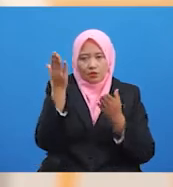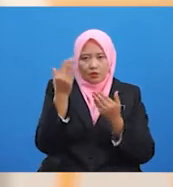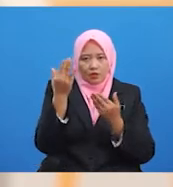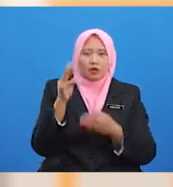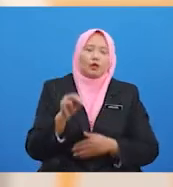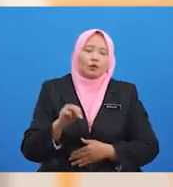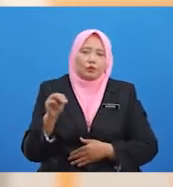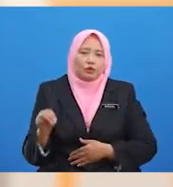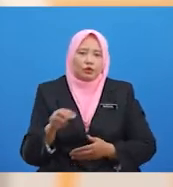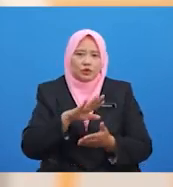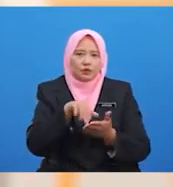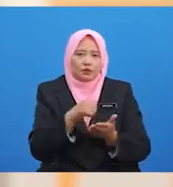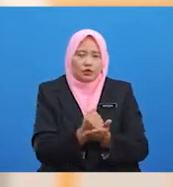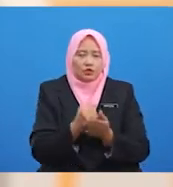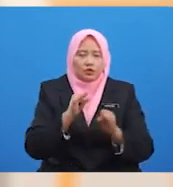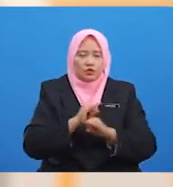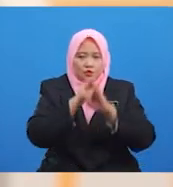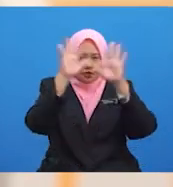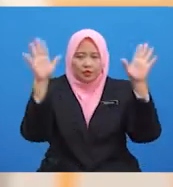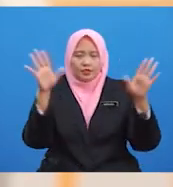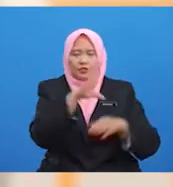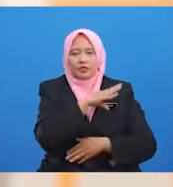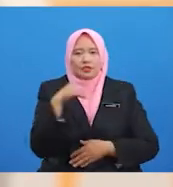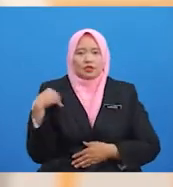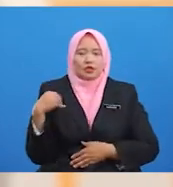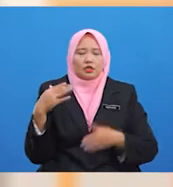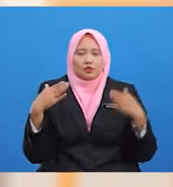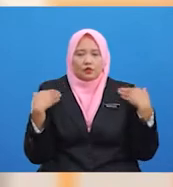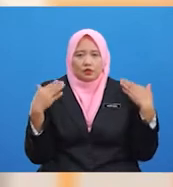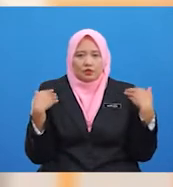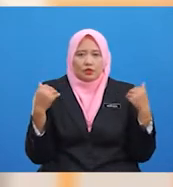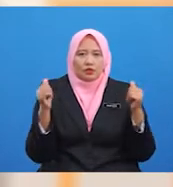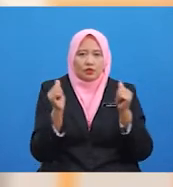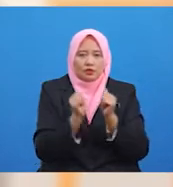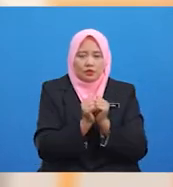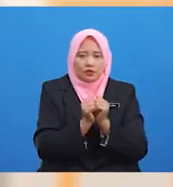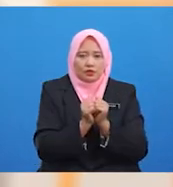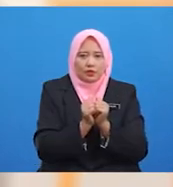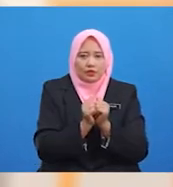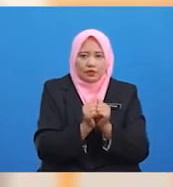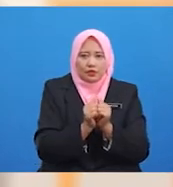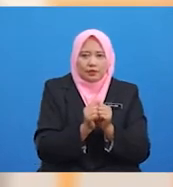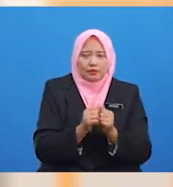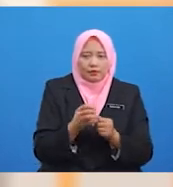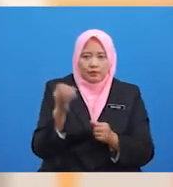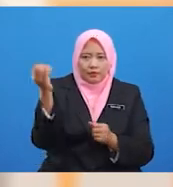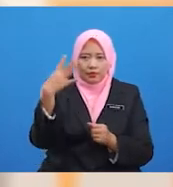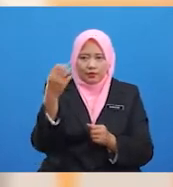agar murid-murid semua jelas dan seronok mendengar penerangan daripada cikgu.